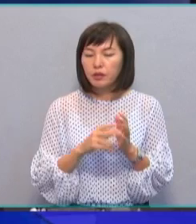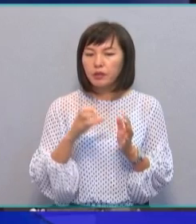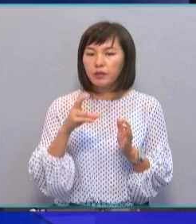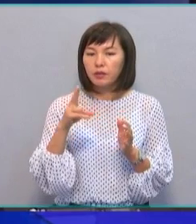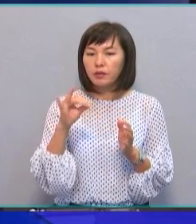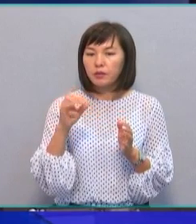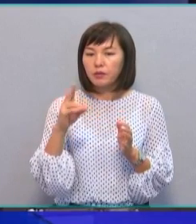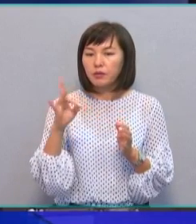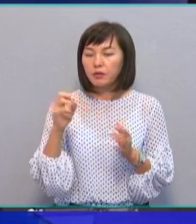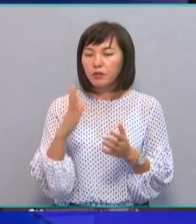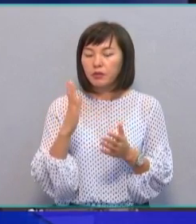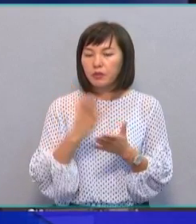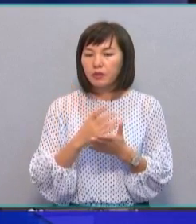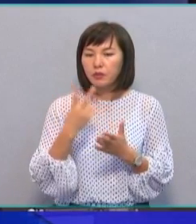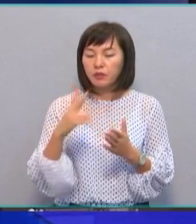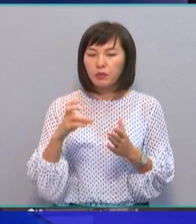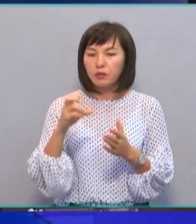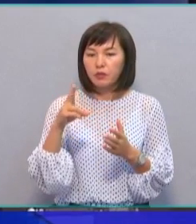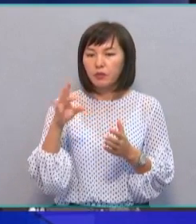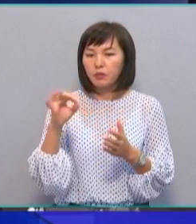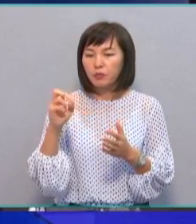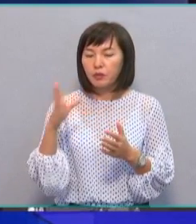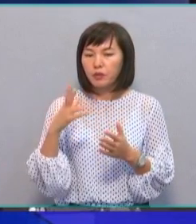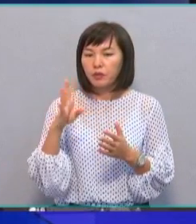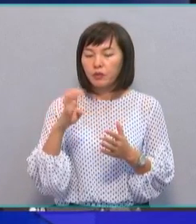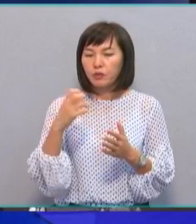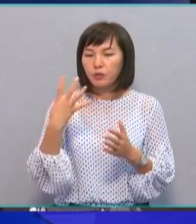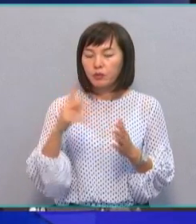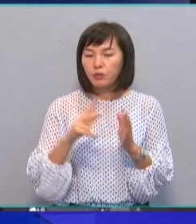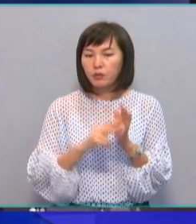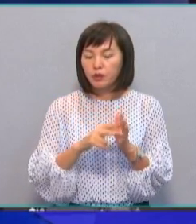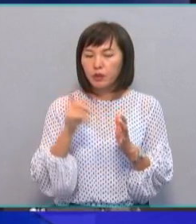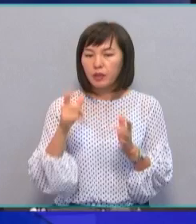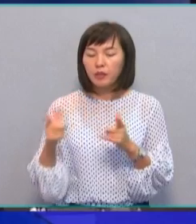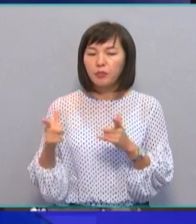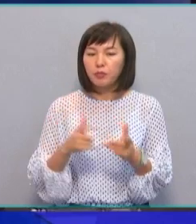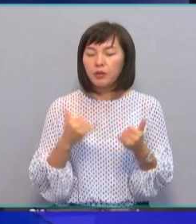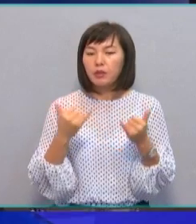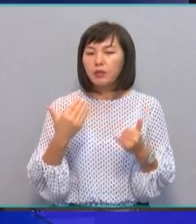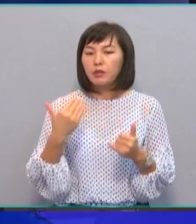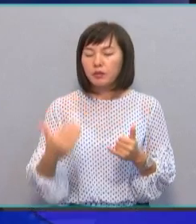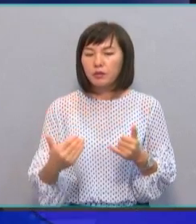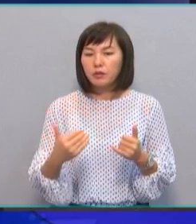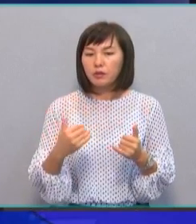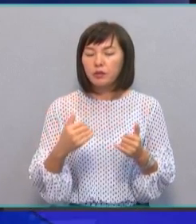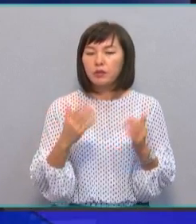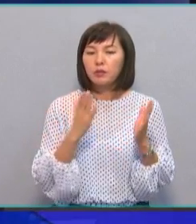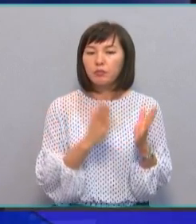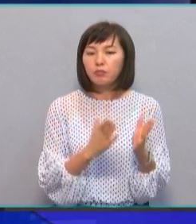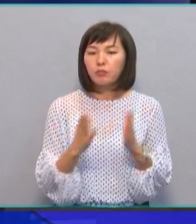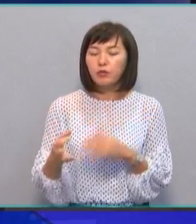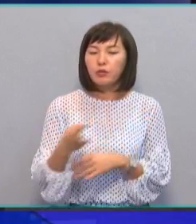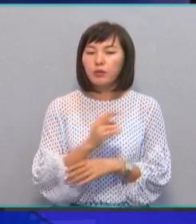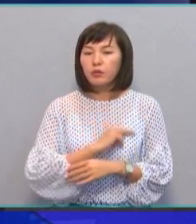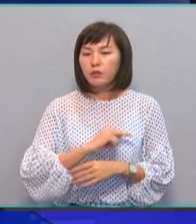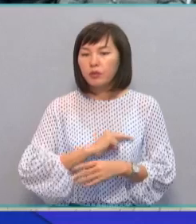бар, оған тағы да 20 штабтың спикері қосылып, 448 спикерлер дайын. Қазір олар нүкте-нүкте бойынша облысымызда